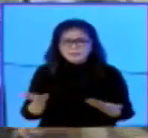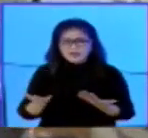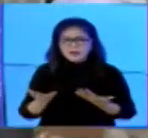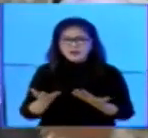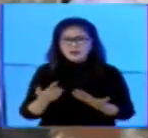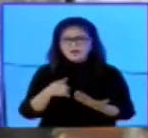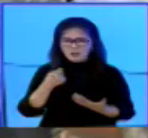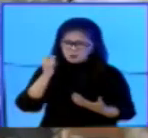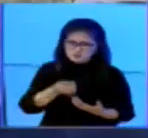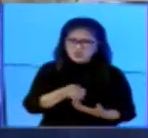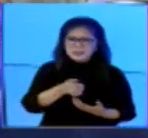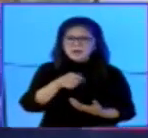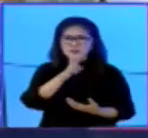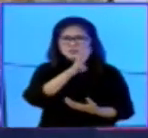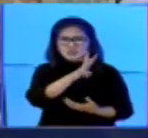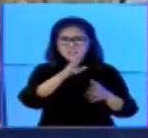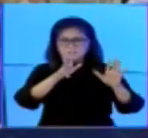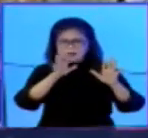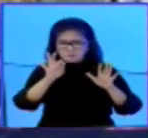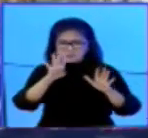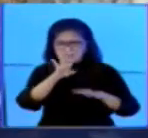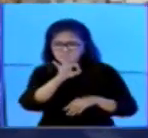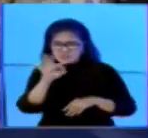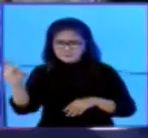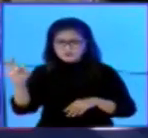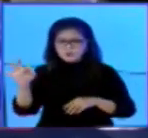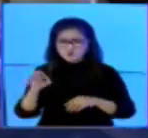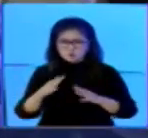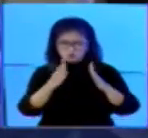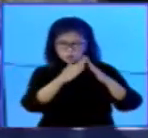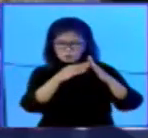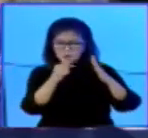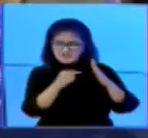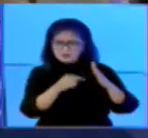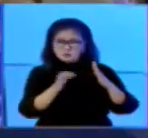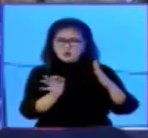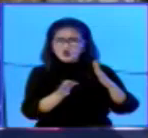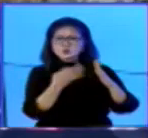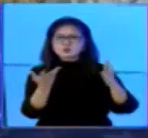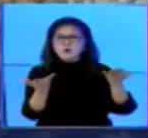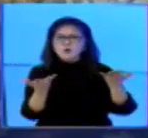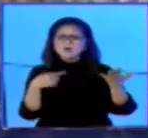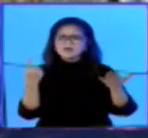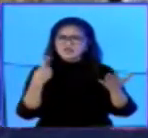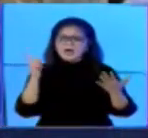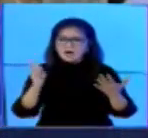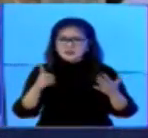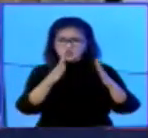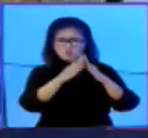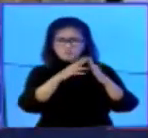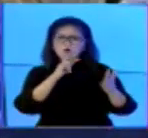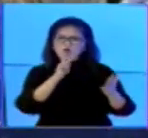bayar 394 ribu. Nah itu rumah ditempatin nggak? Rumah kosong. Kita punya kontrakan 4 pintu tapi